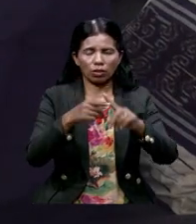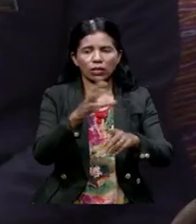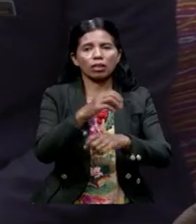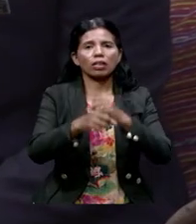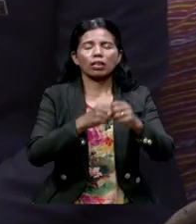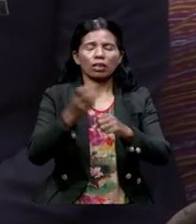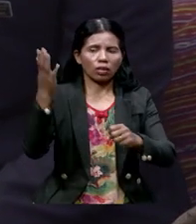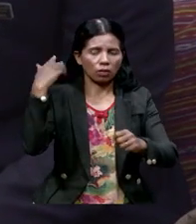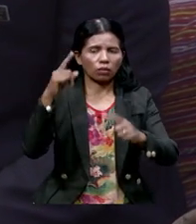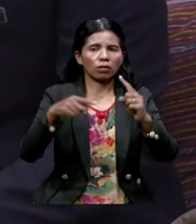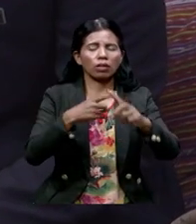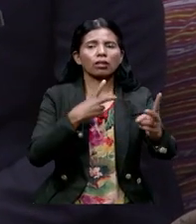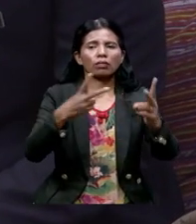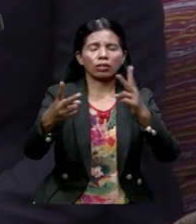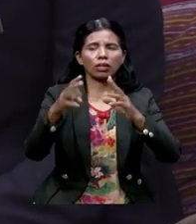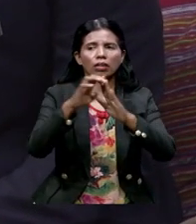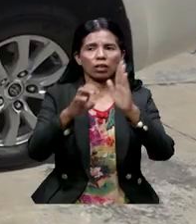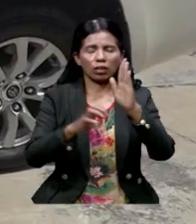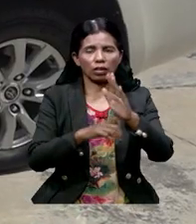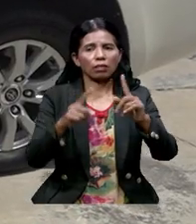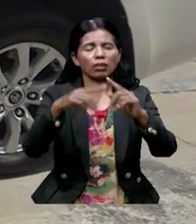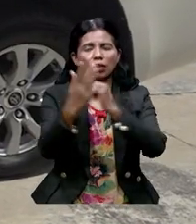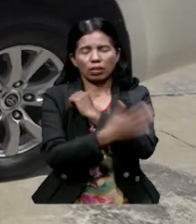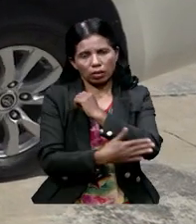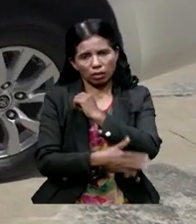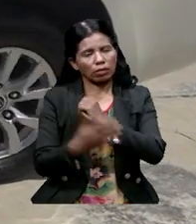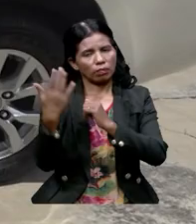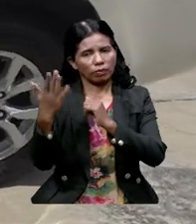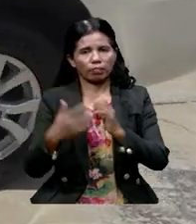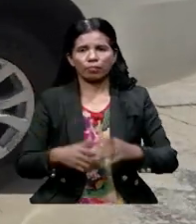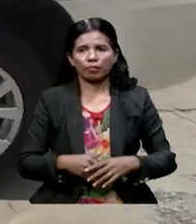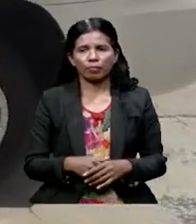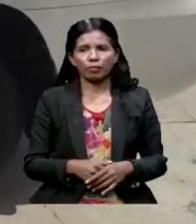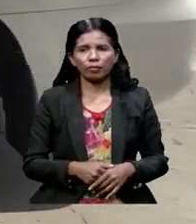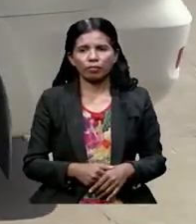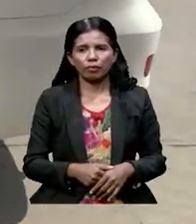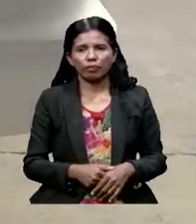tinang kotuk bang hira halo visita estado bai hana sang refere. Joni Vicente, Adair itu Simenes, ZMN.